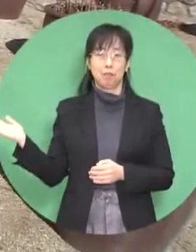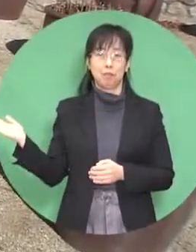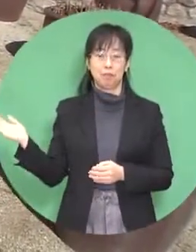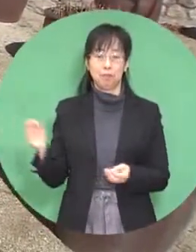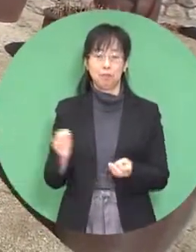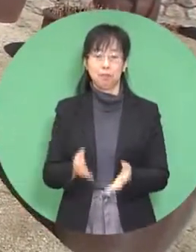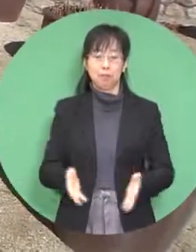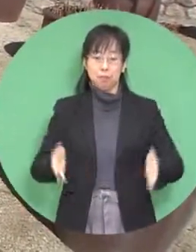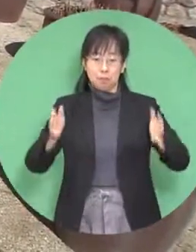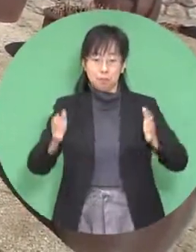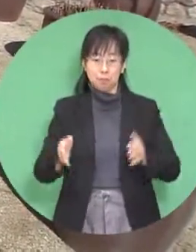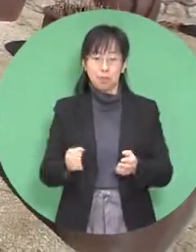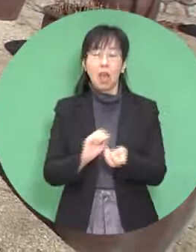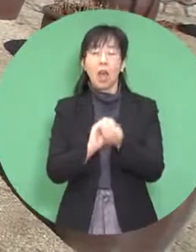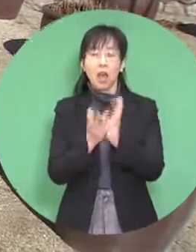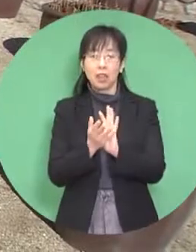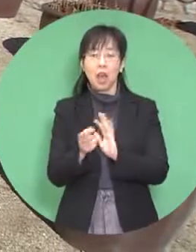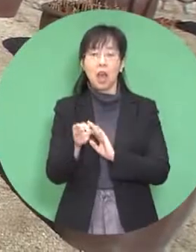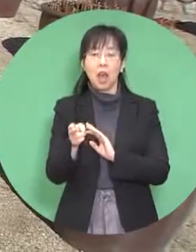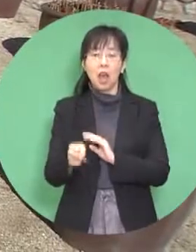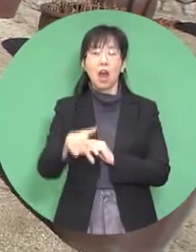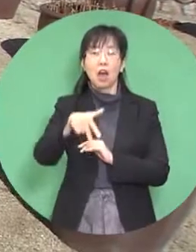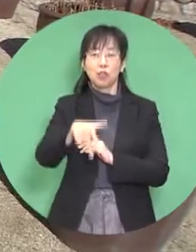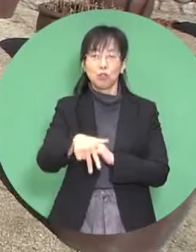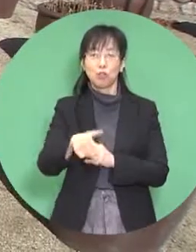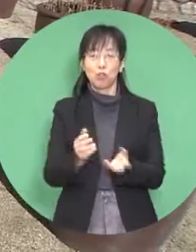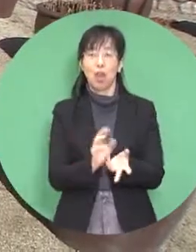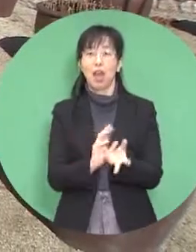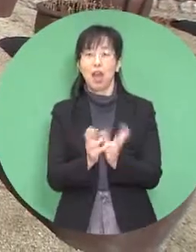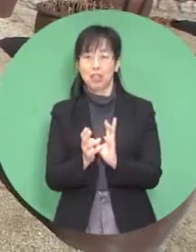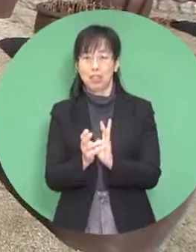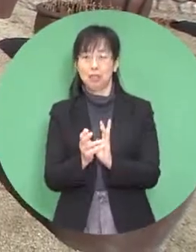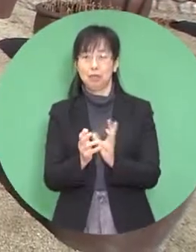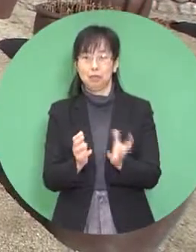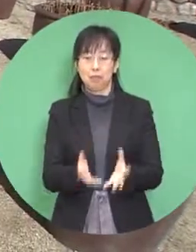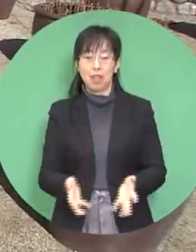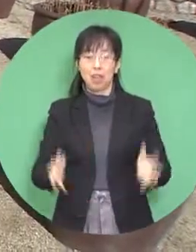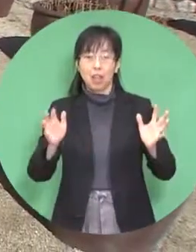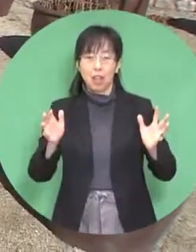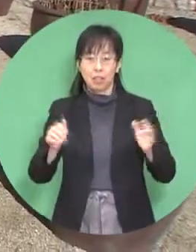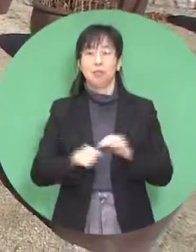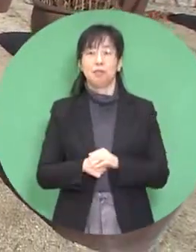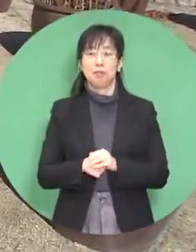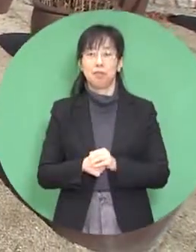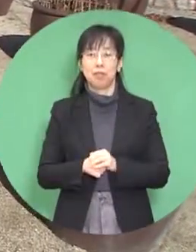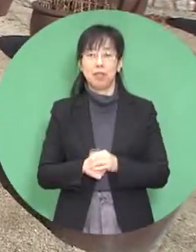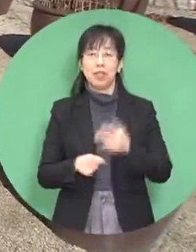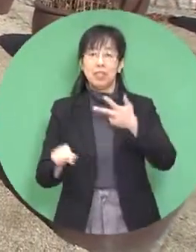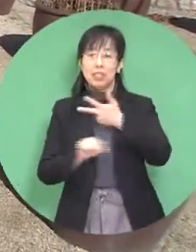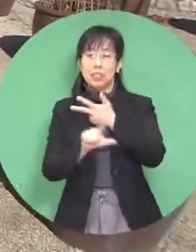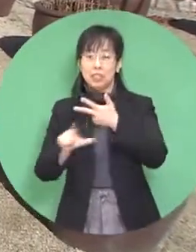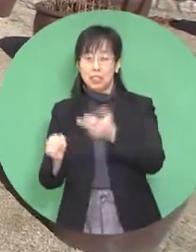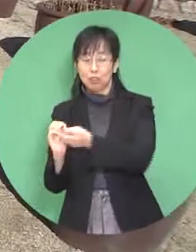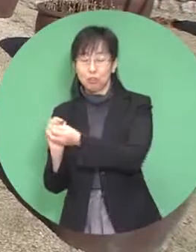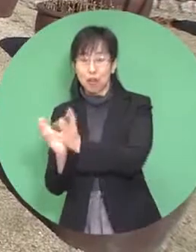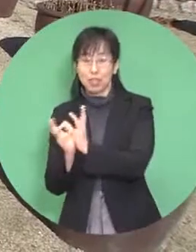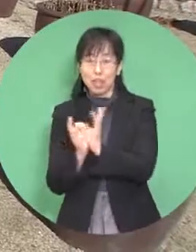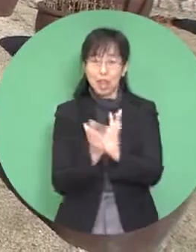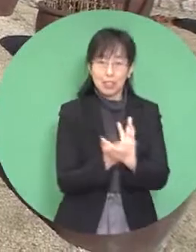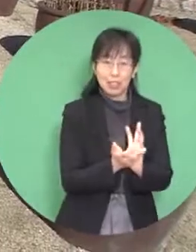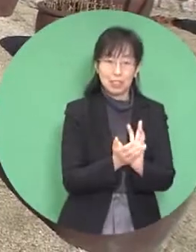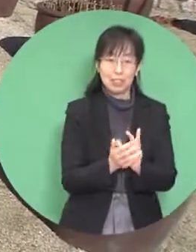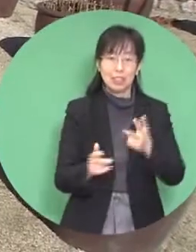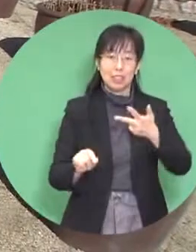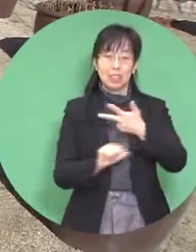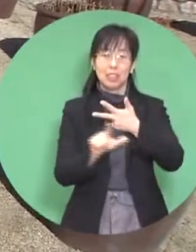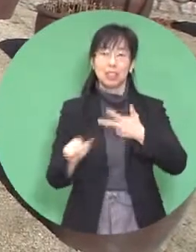鉢がございます。こちらはですね7月になりますと蓮の花が満開になりまして7月いっぱい皆様に